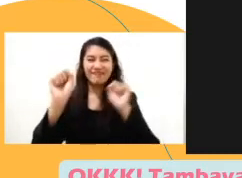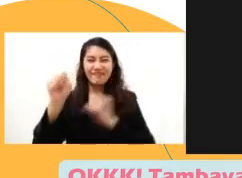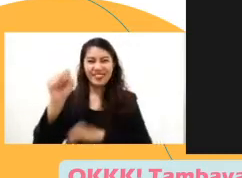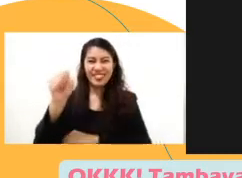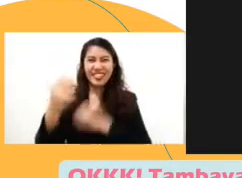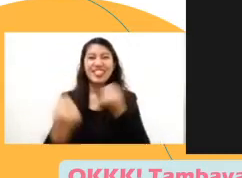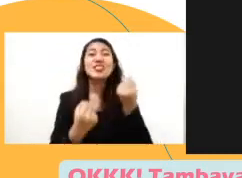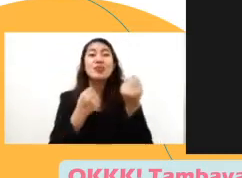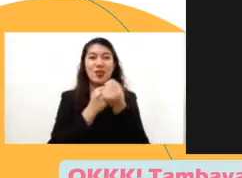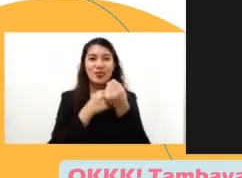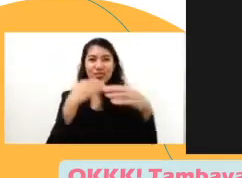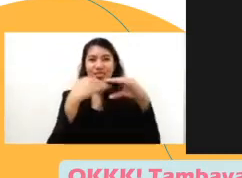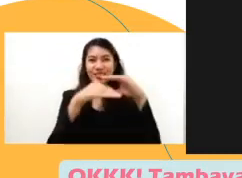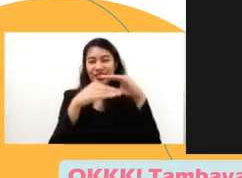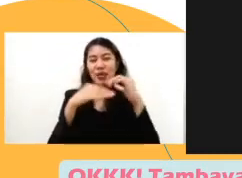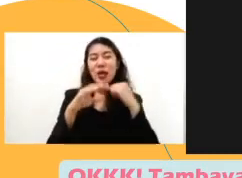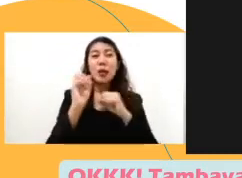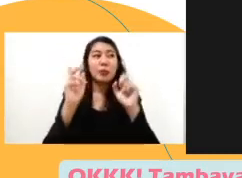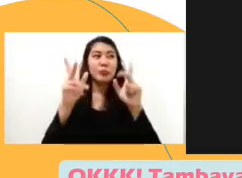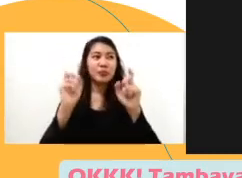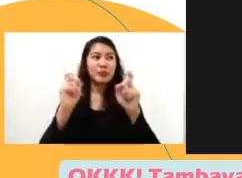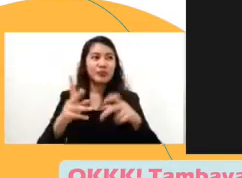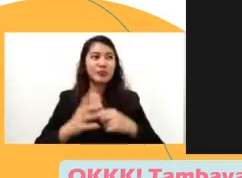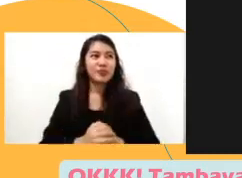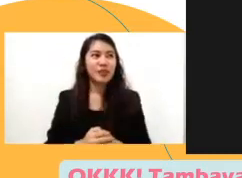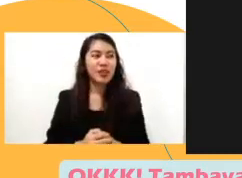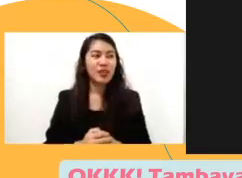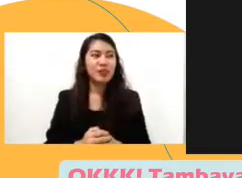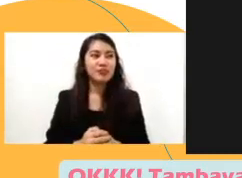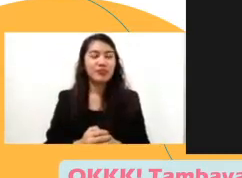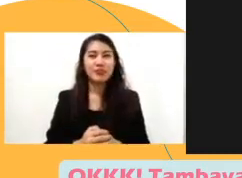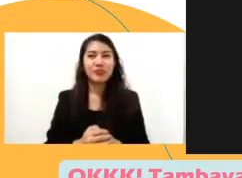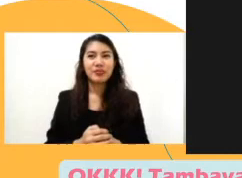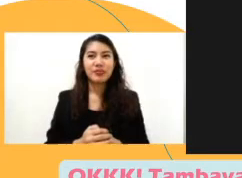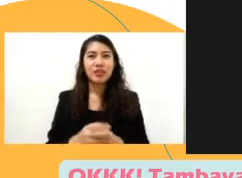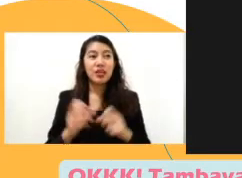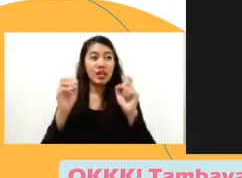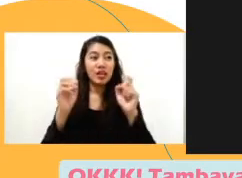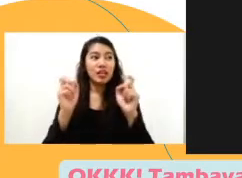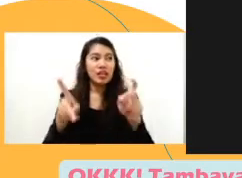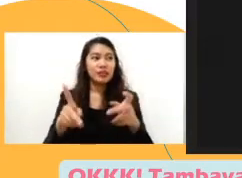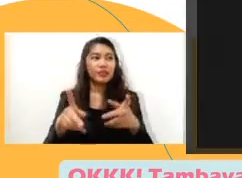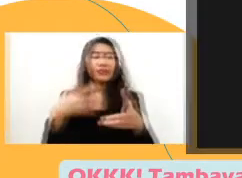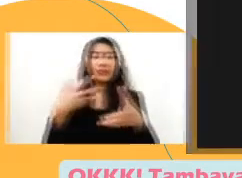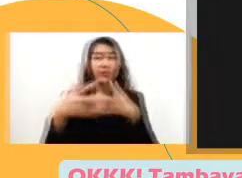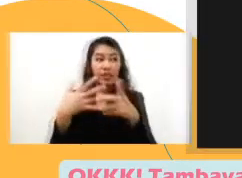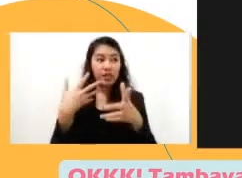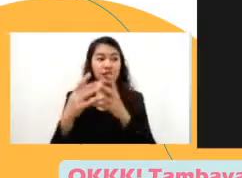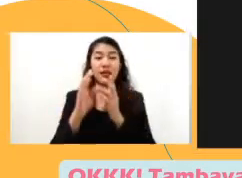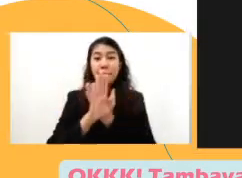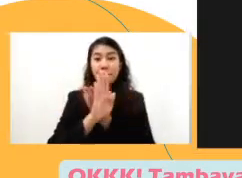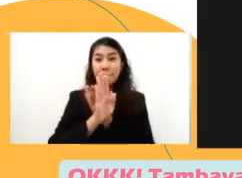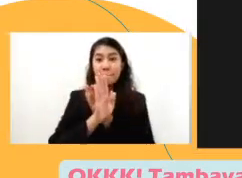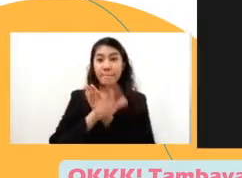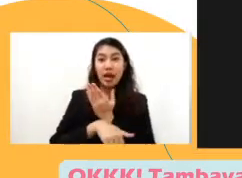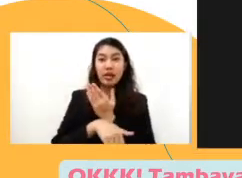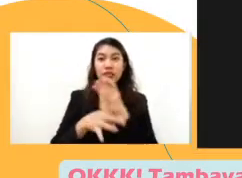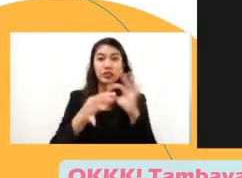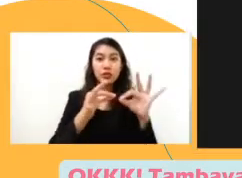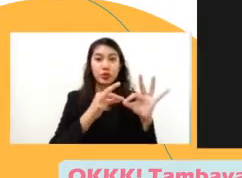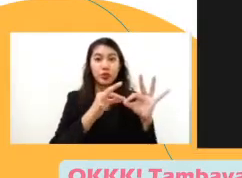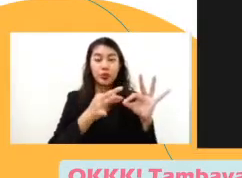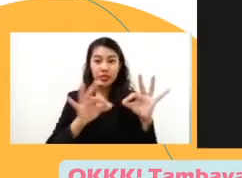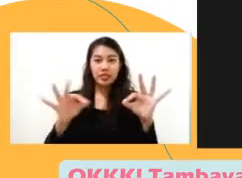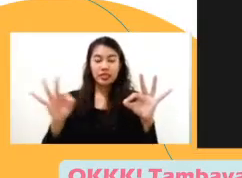Maraming salamat. Nawawala lang yung chat box ko. Anyway, okay. So, balik tayo sa lyrics. Ngayon, kung